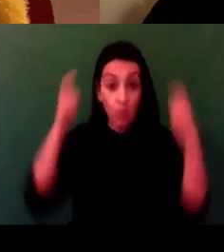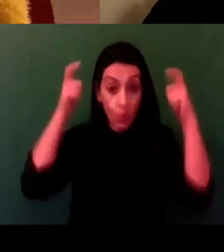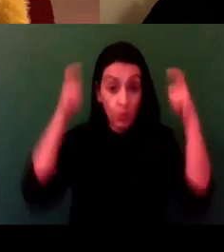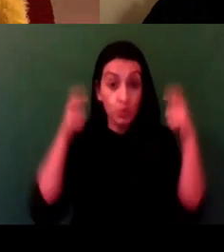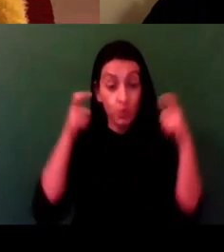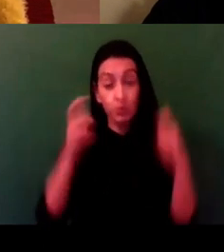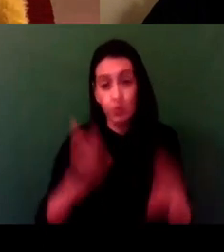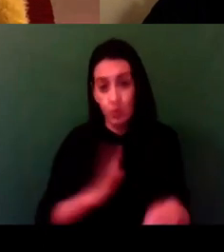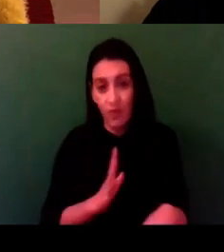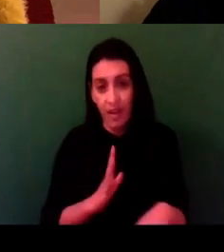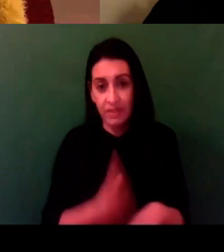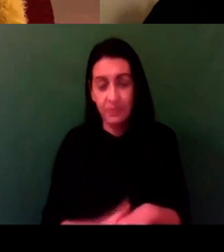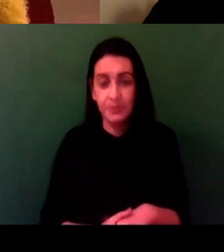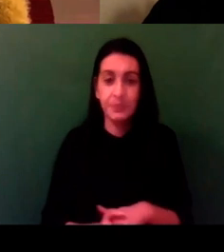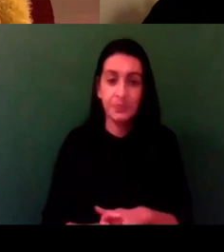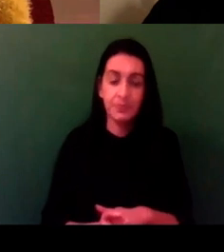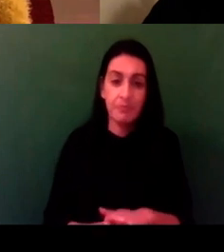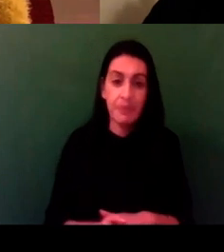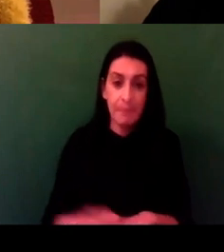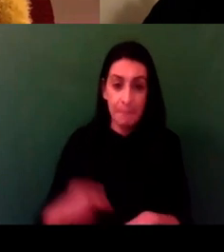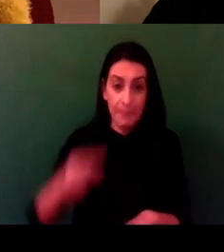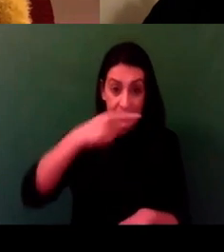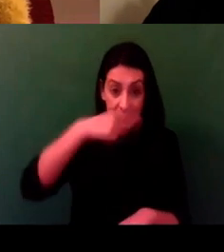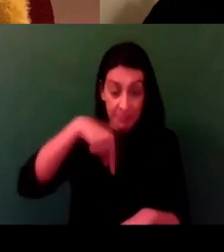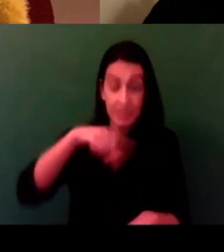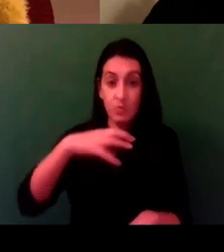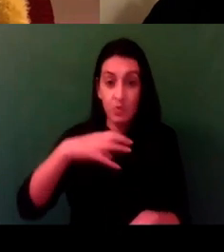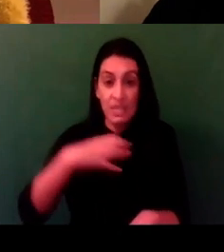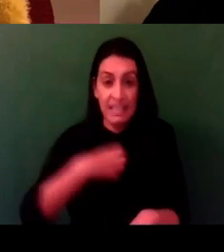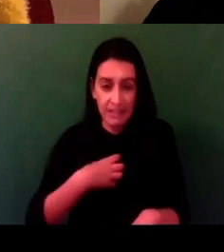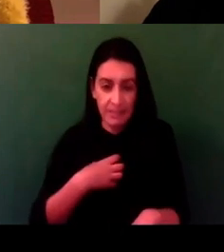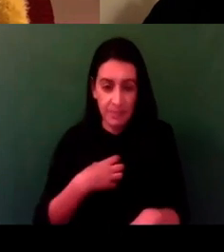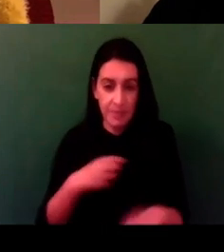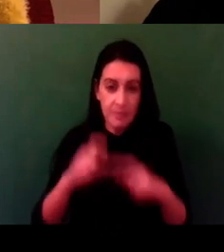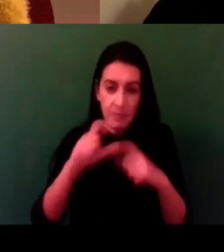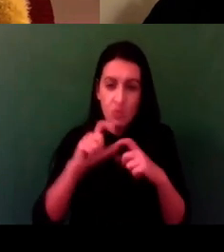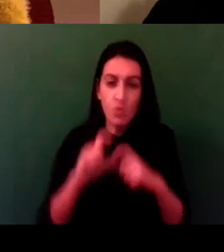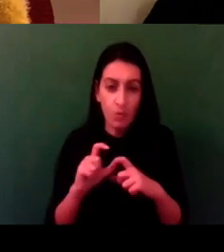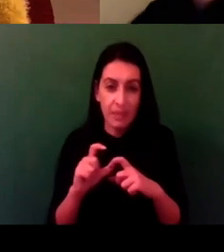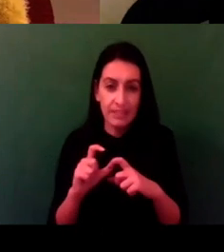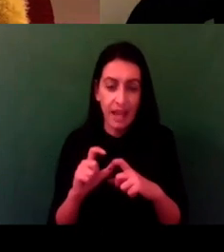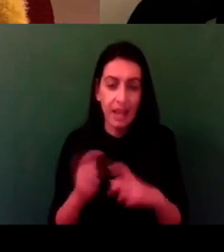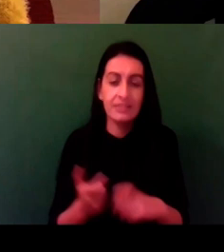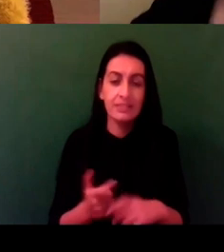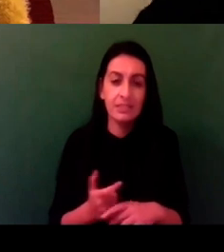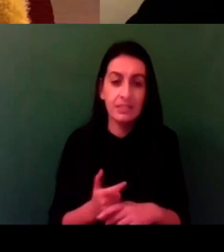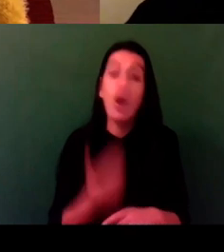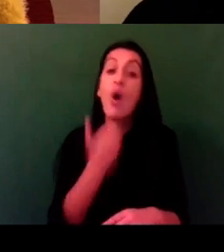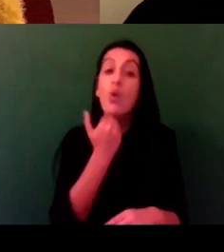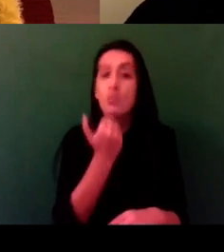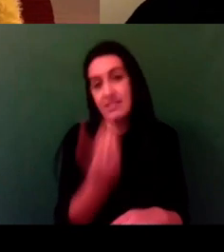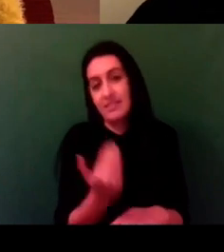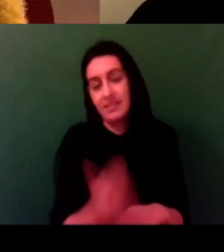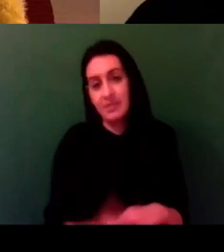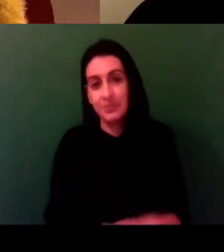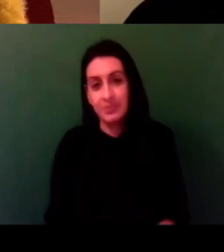olduğumuz kimliği sorgulamadan bu meseleyi tam anlayabileceğimizi zannetmiyorum. Çok teşekkür ederim. Çok teşekkürler. Bizler de